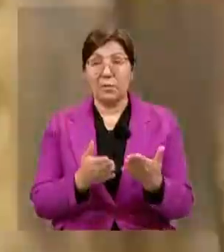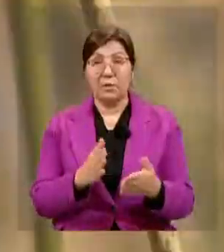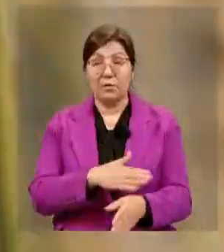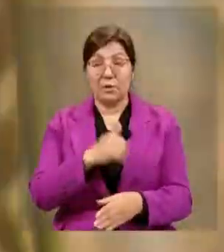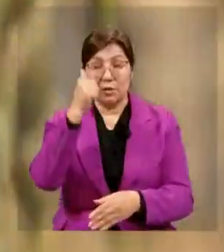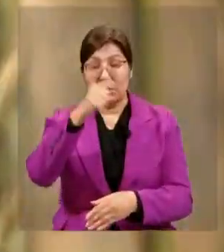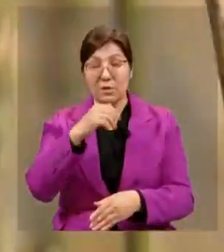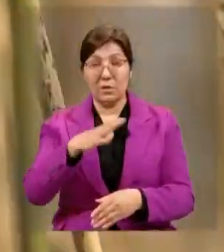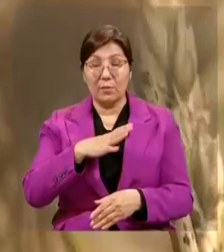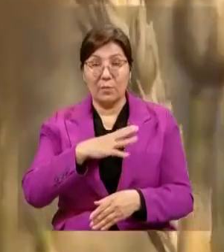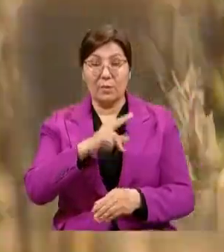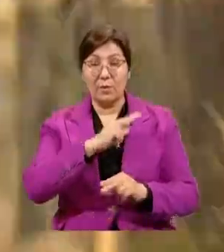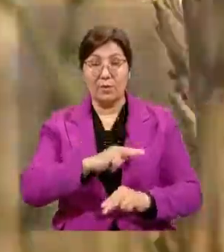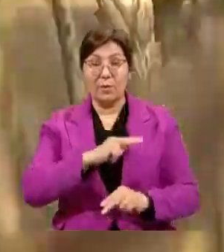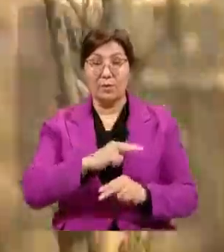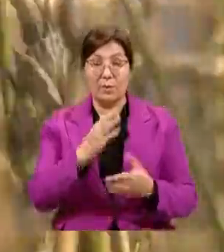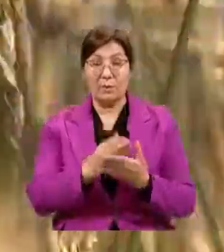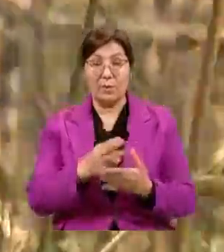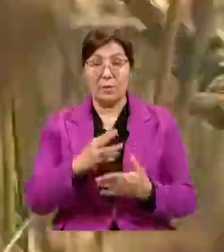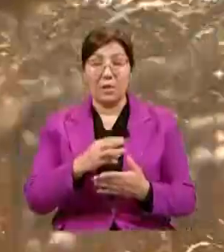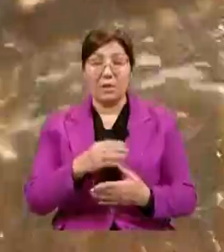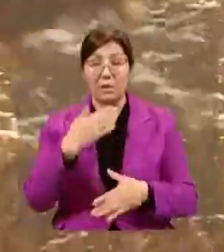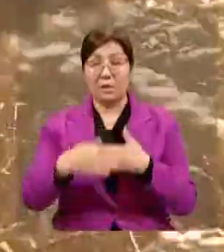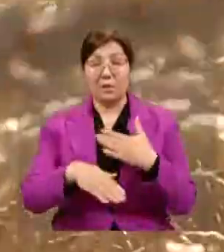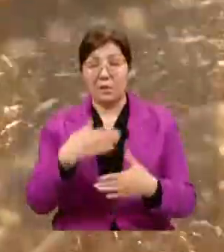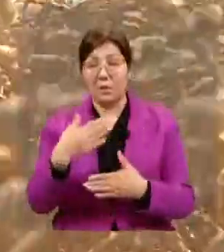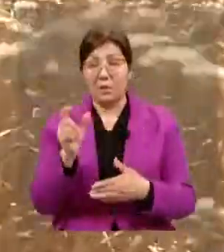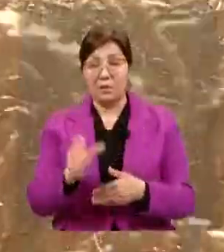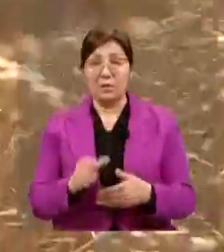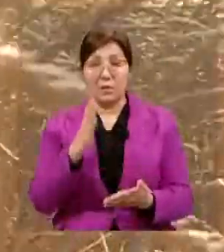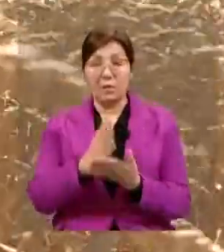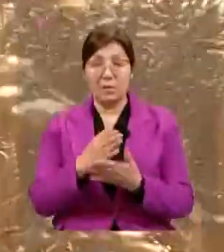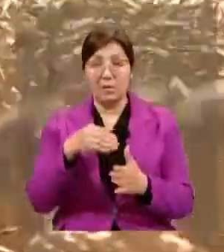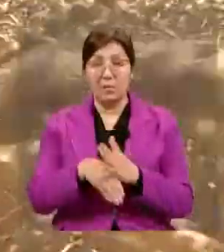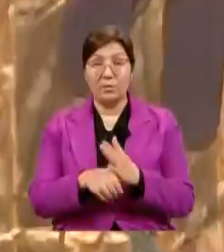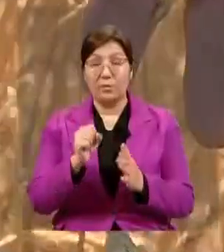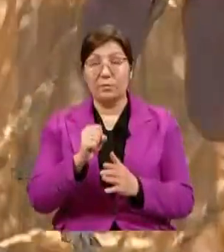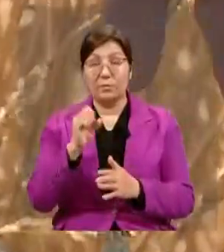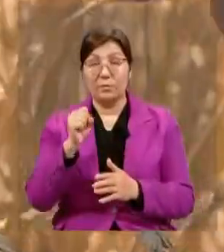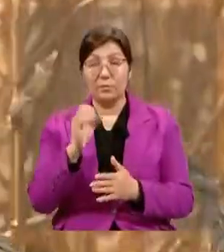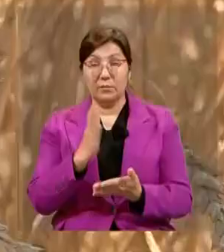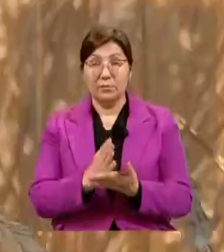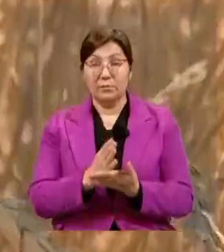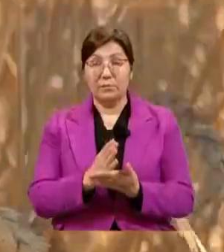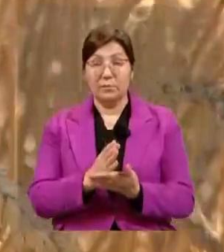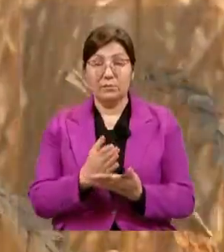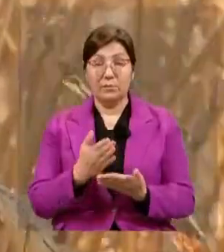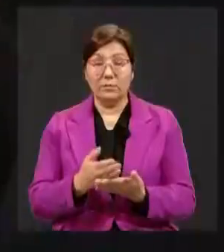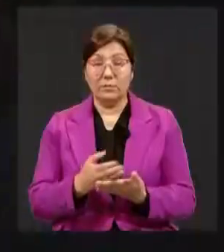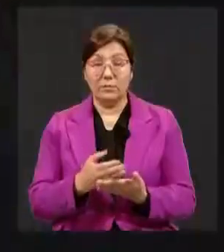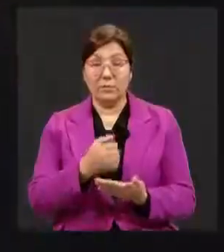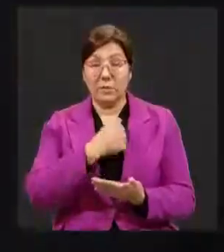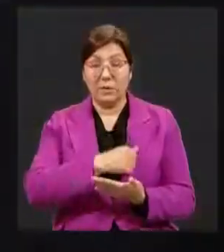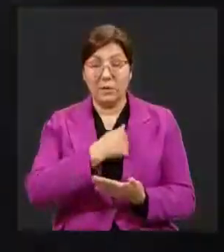жылдардан бері тұрақты жұмыс істеп келе жатқан тракторшылар мен комбайншылар да бар. Олардың арасында Александр Андреевті ерекше атап өткен жөн. Қызметкер